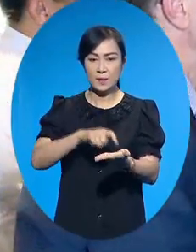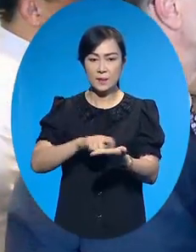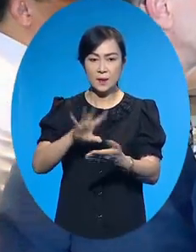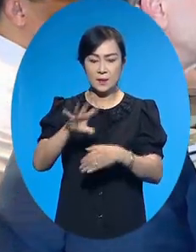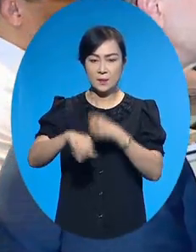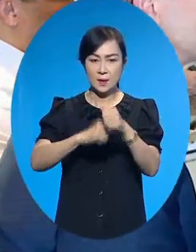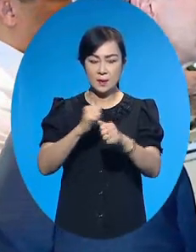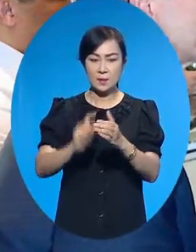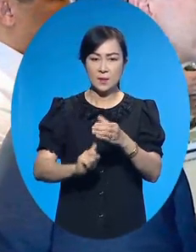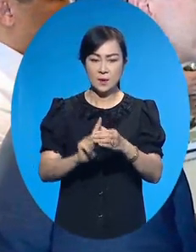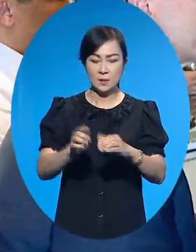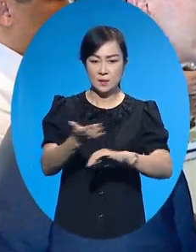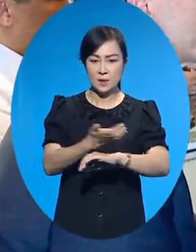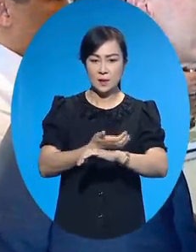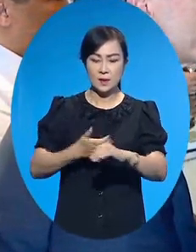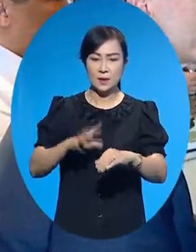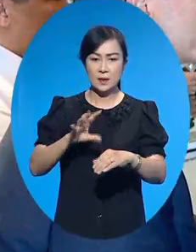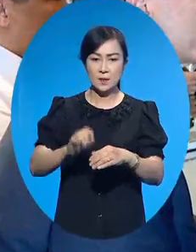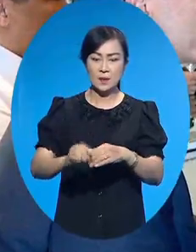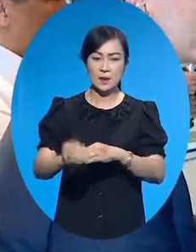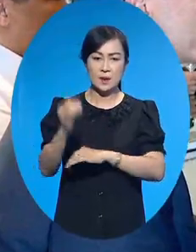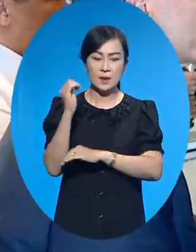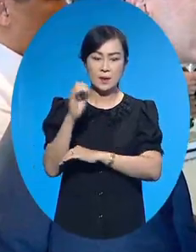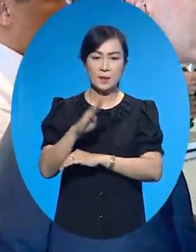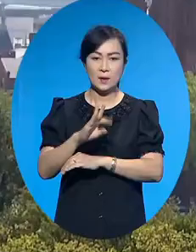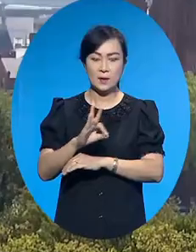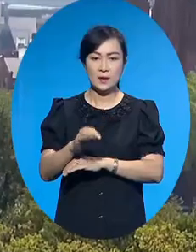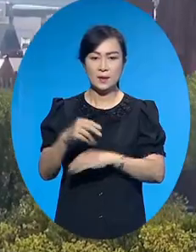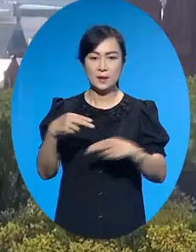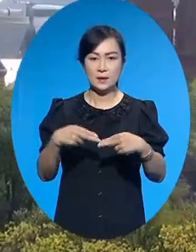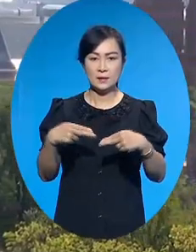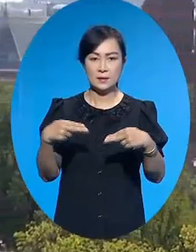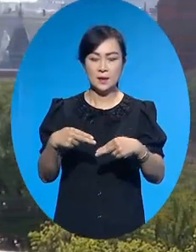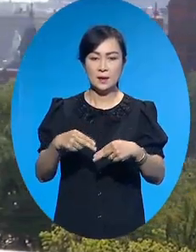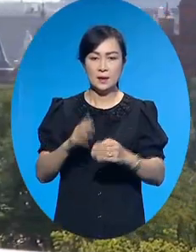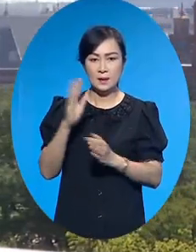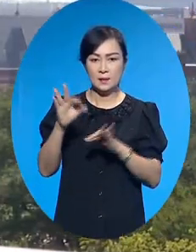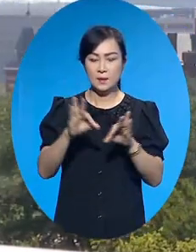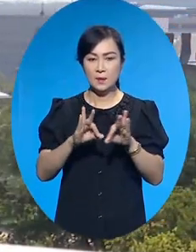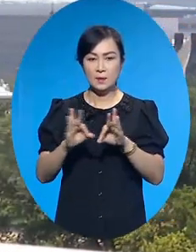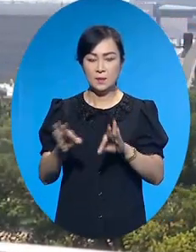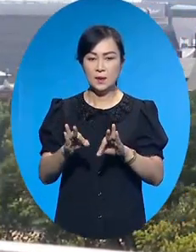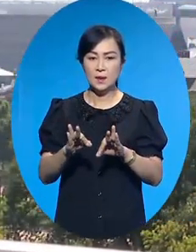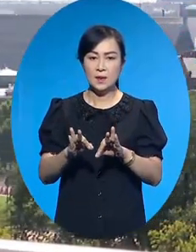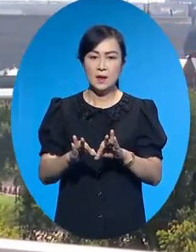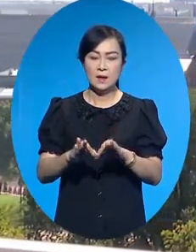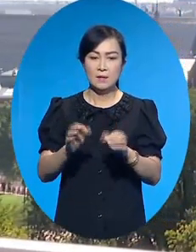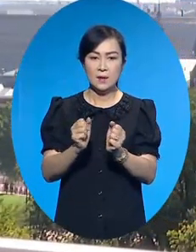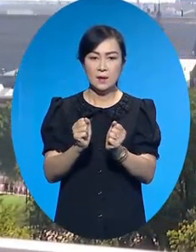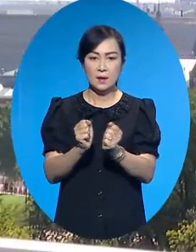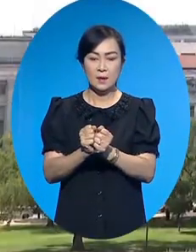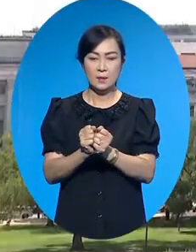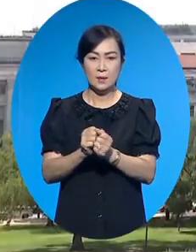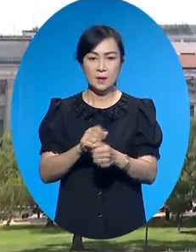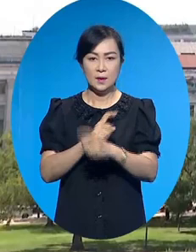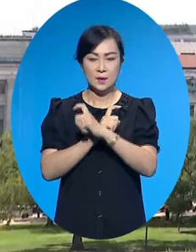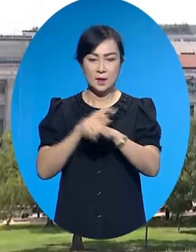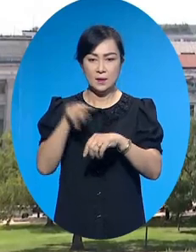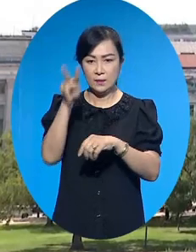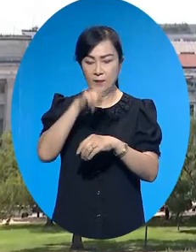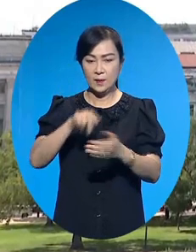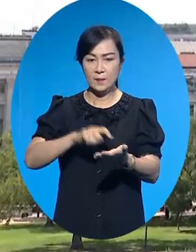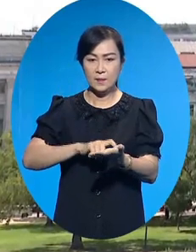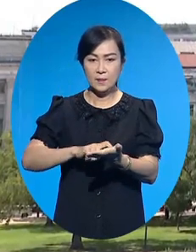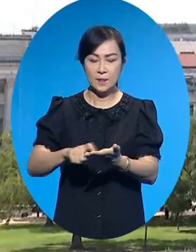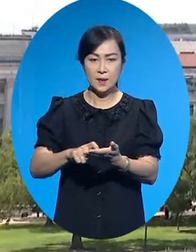50 năm ngày thống nhất đất nước và 50 năm thành lập Bảo tàng chứng tích chiến tranh. Thành phố Hồ Chí Minh khẳng định sẽ phối hợp chặt chẽ với Đại sứ quán Việt Nam tại Hoa